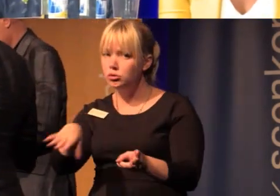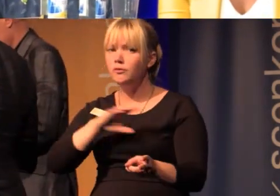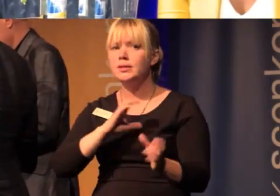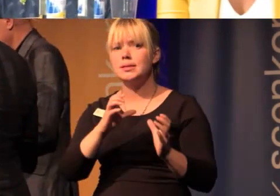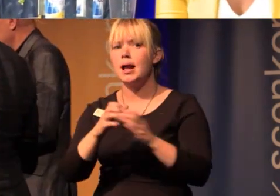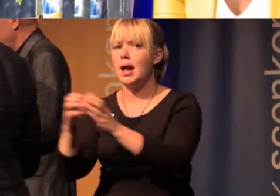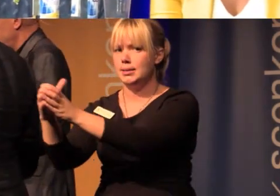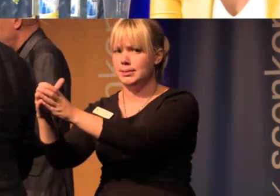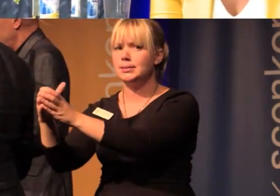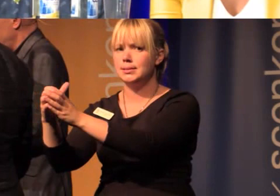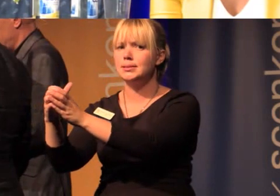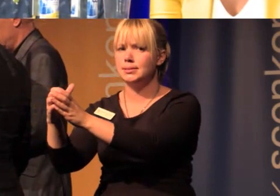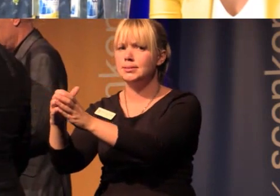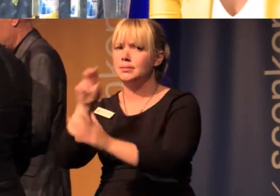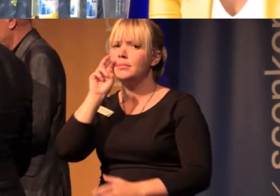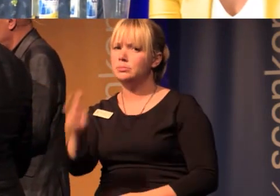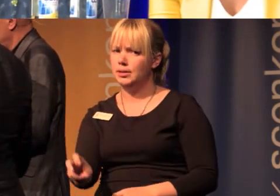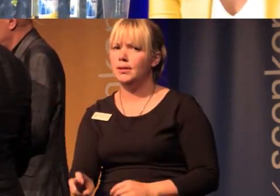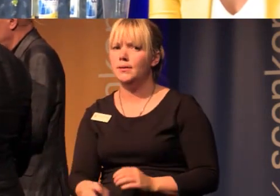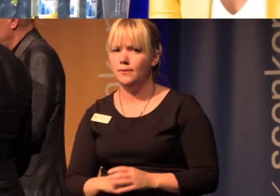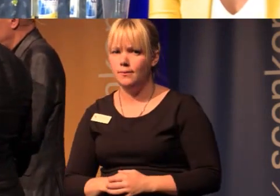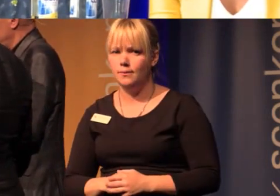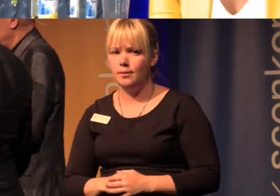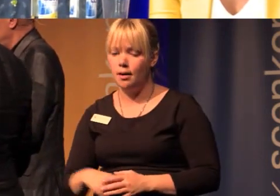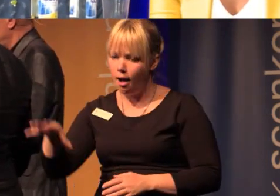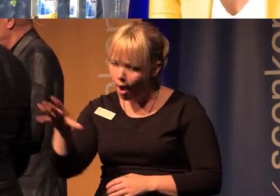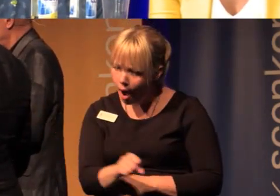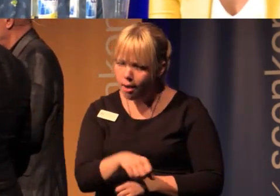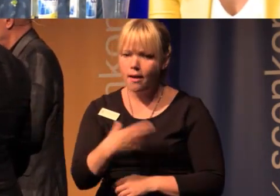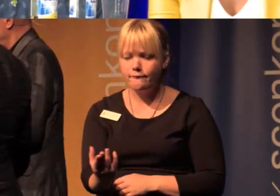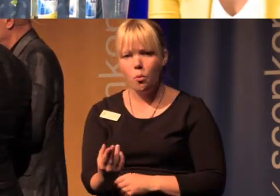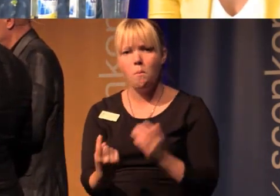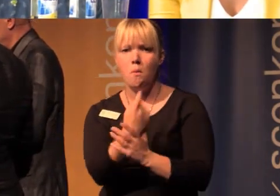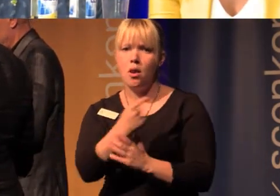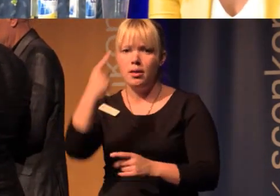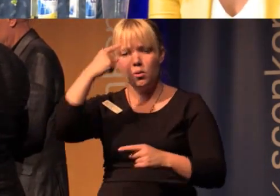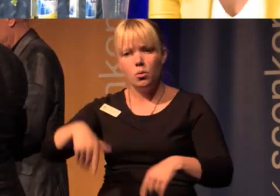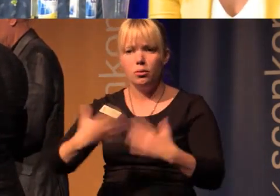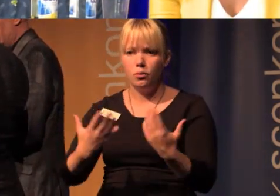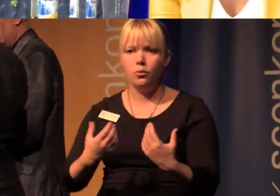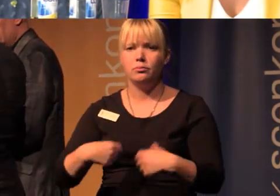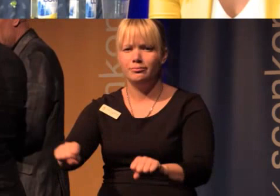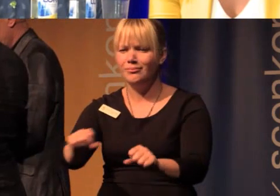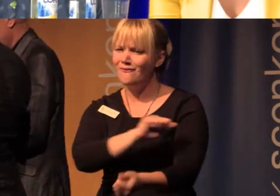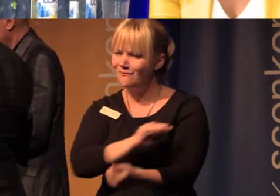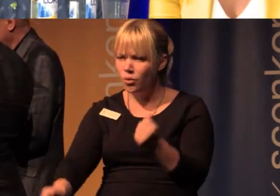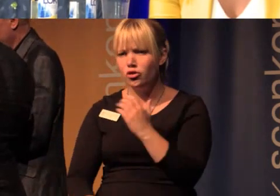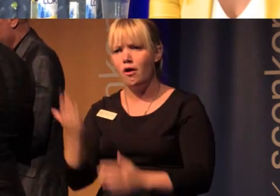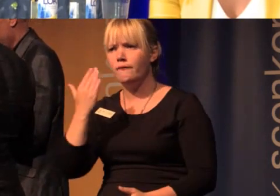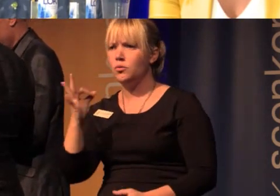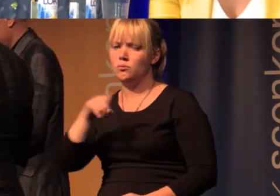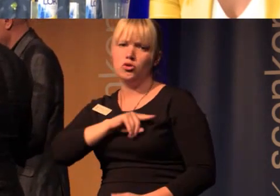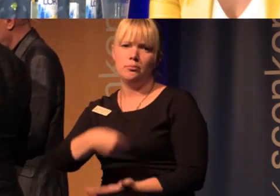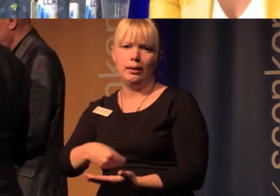som gör att möjligheten till kulturellt utövande och att få tillgång till kultur inte baseras på plånbokens tjocklek.